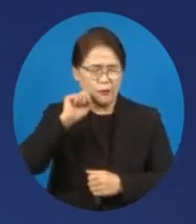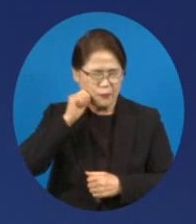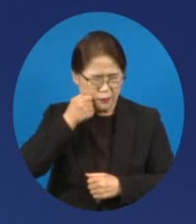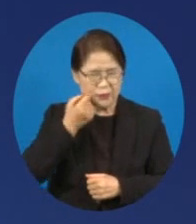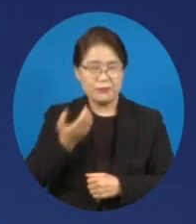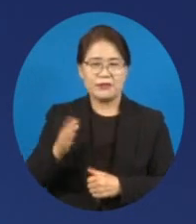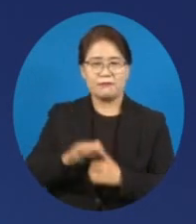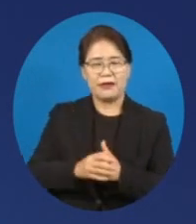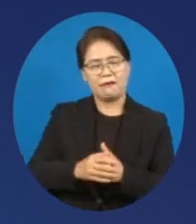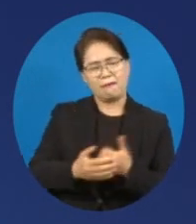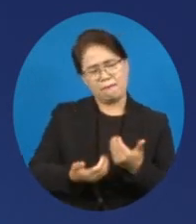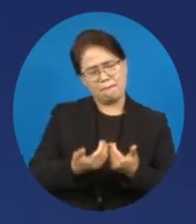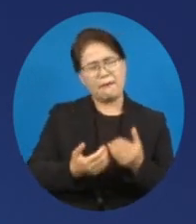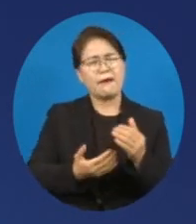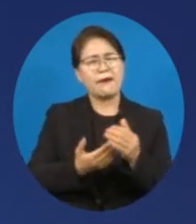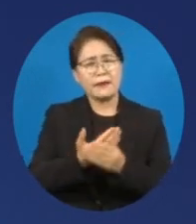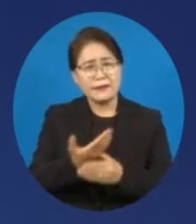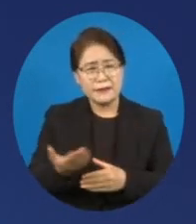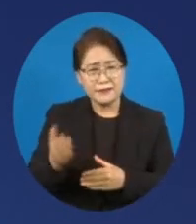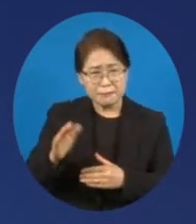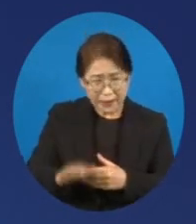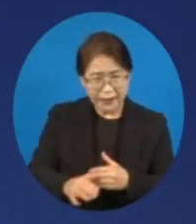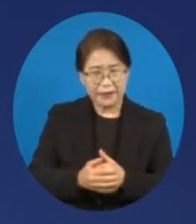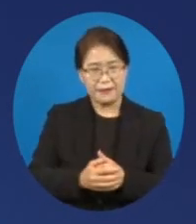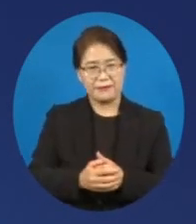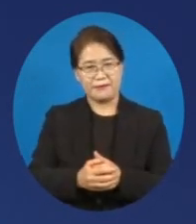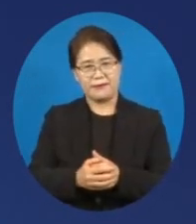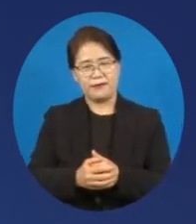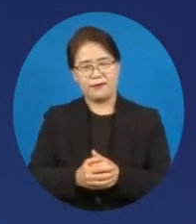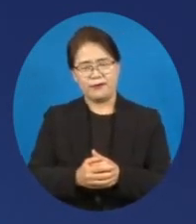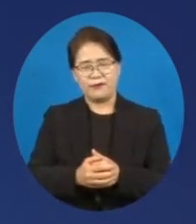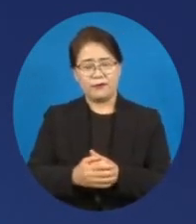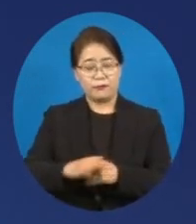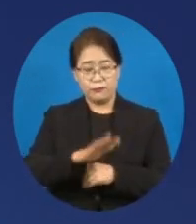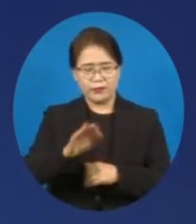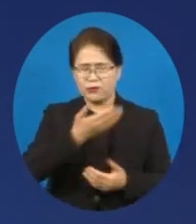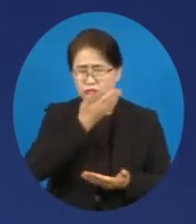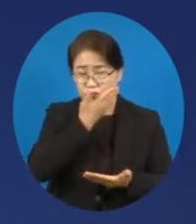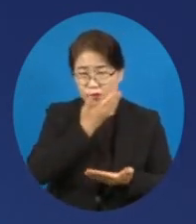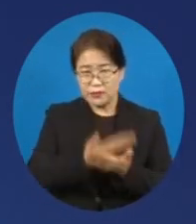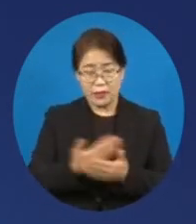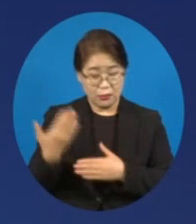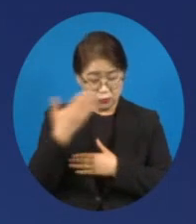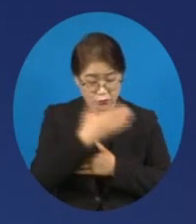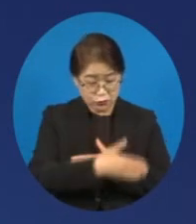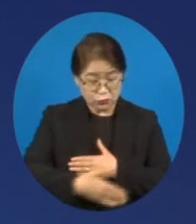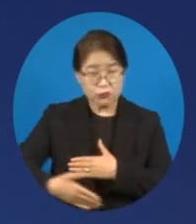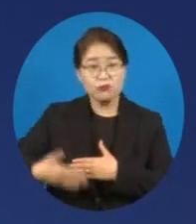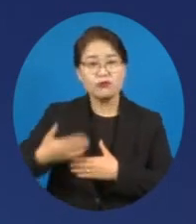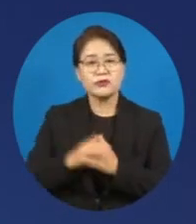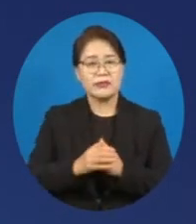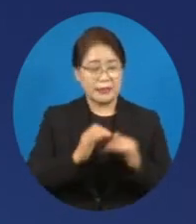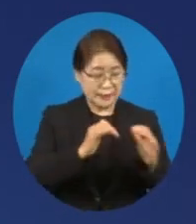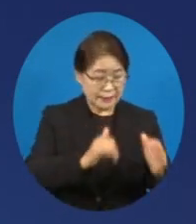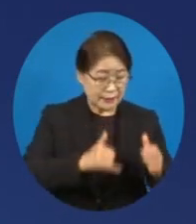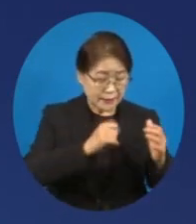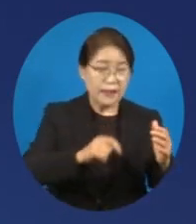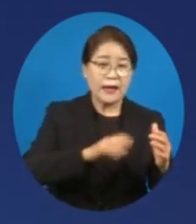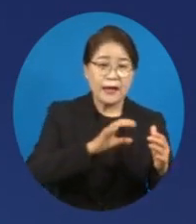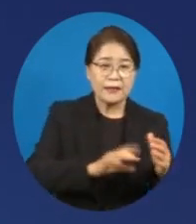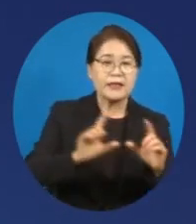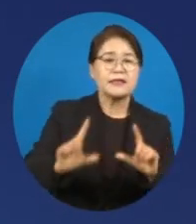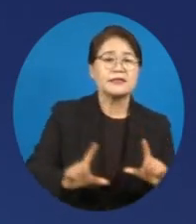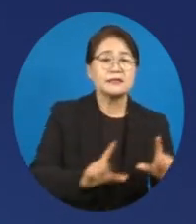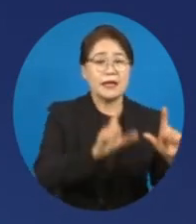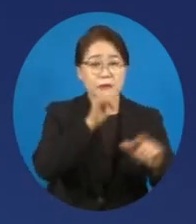그래서 갈등도 많지만이 사실이 또한 우리에게는 너무 중요한 거예요 여러분 우리 육체는이 세상 속에 있지만